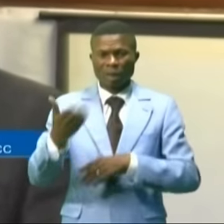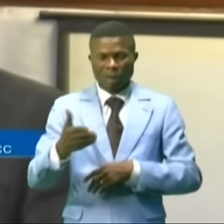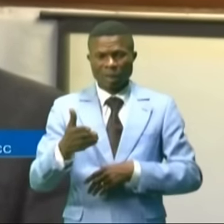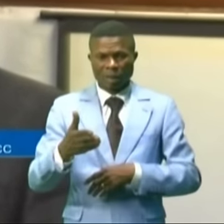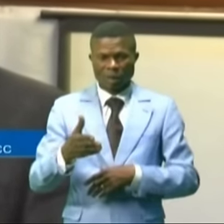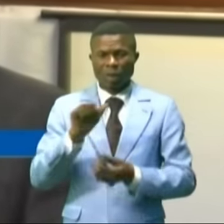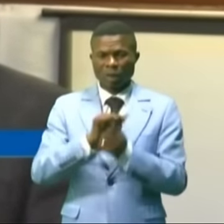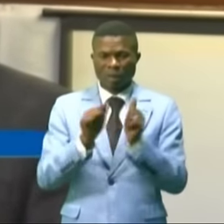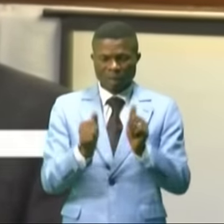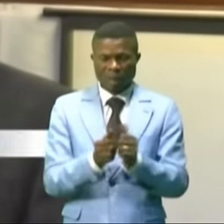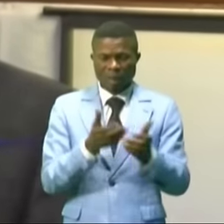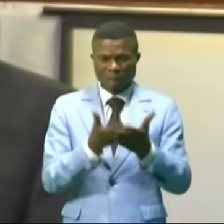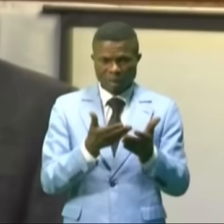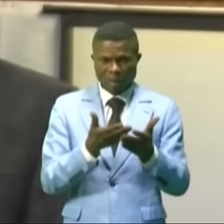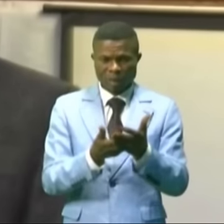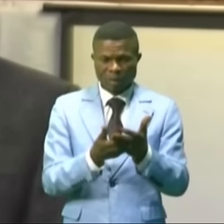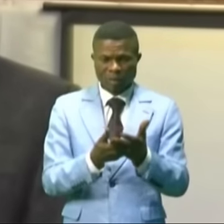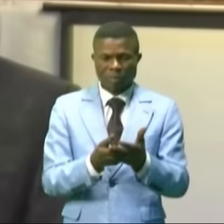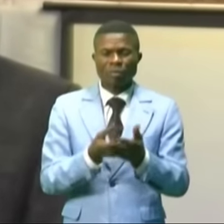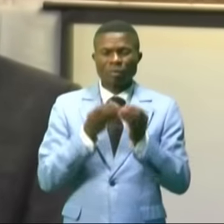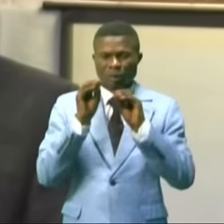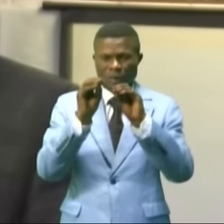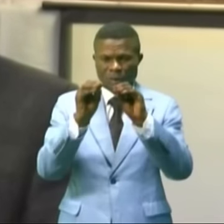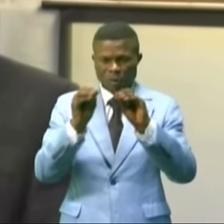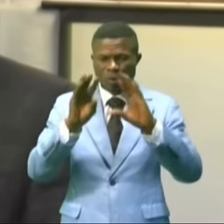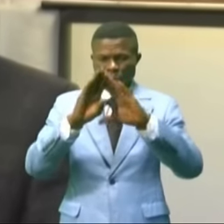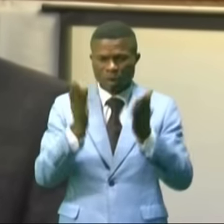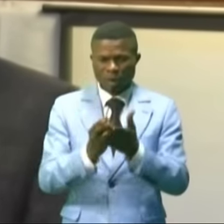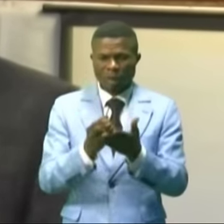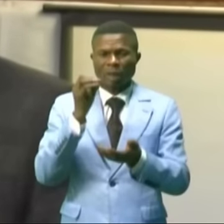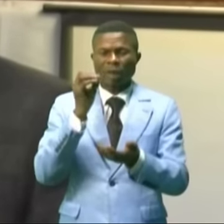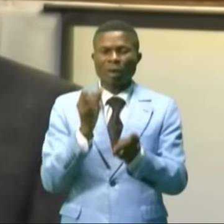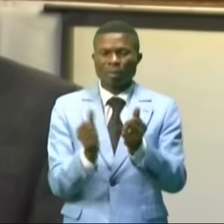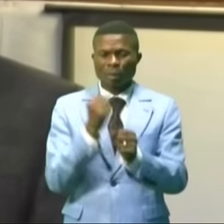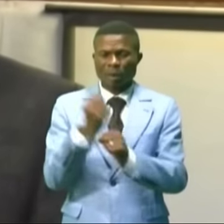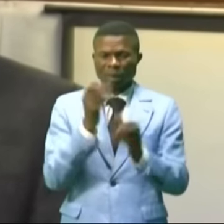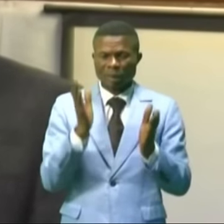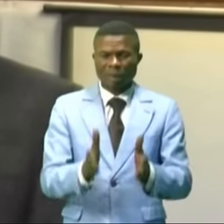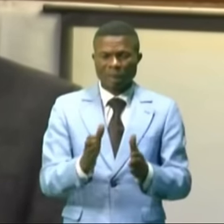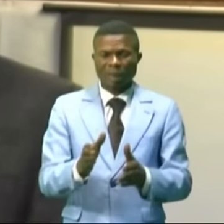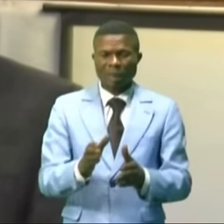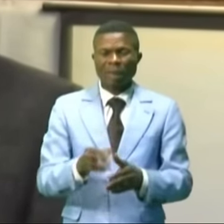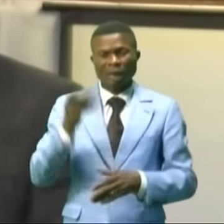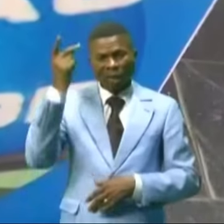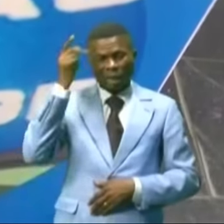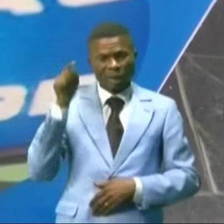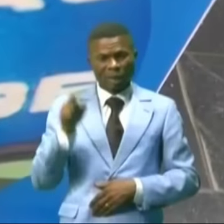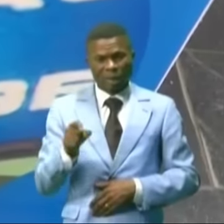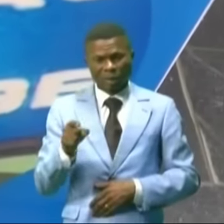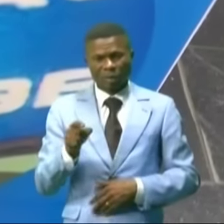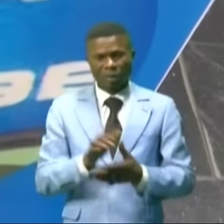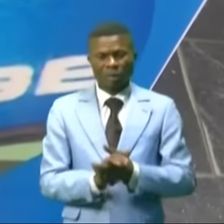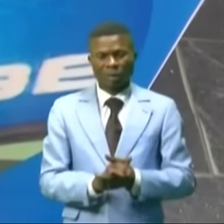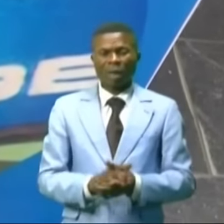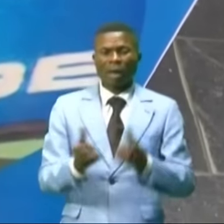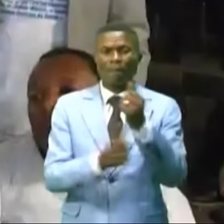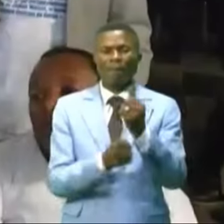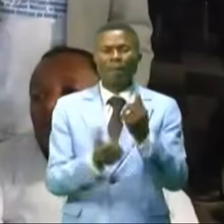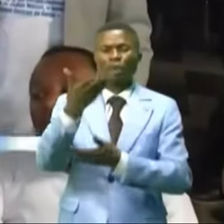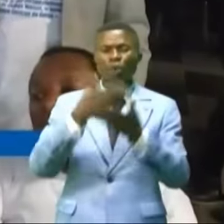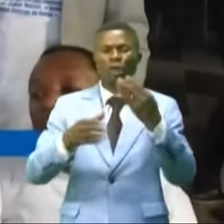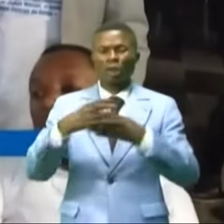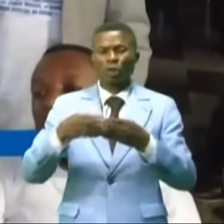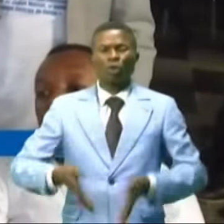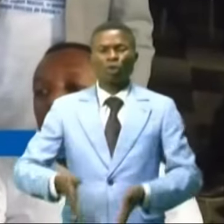les personnes malveillantes de faire entrer dans le secteur financier des fonds acquis par des moyens illicites. Les cambistes manuels et les